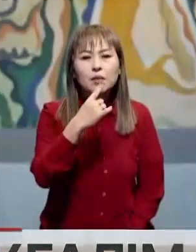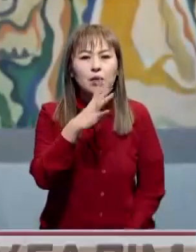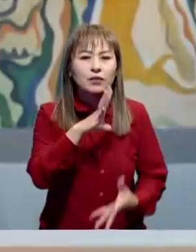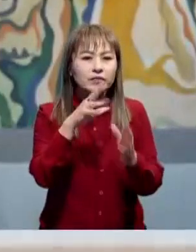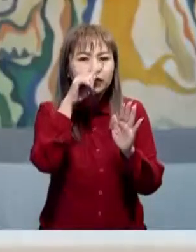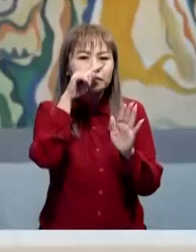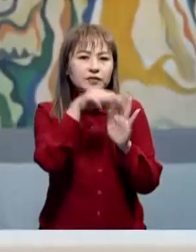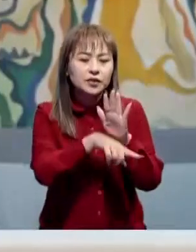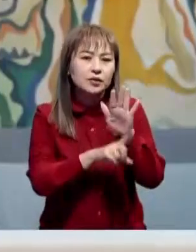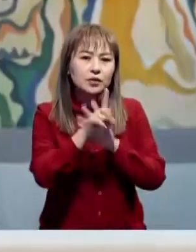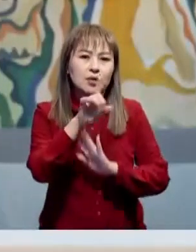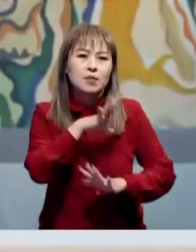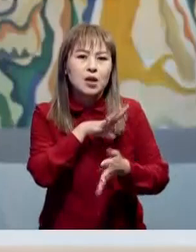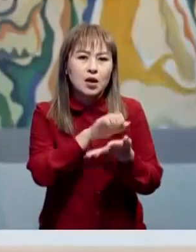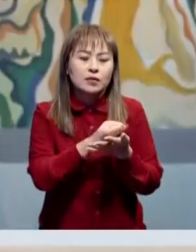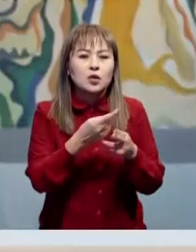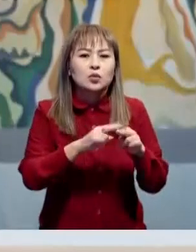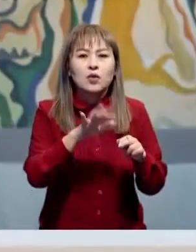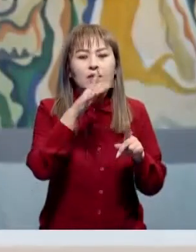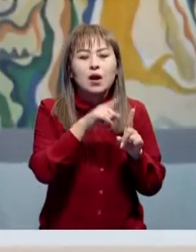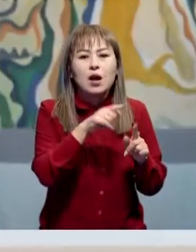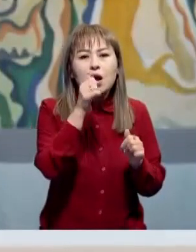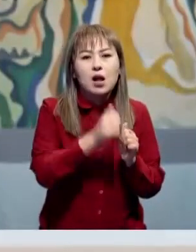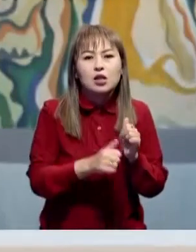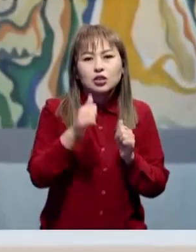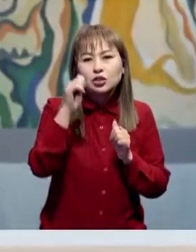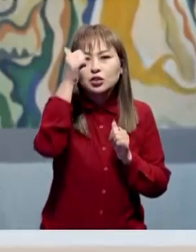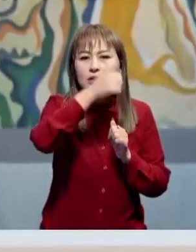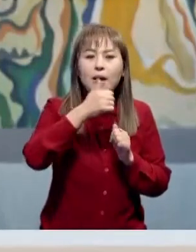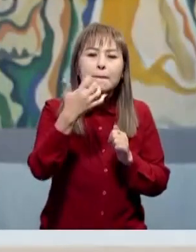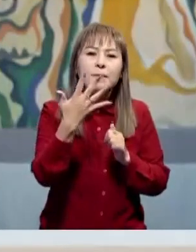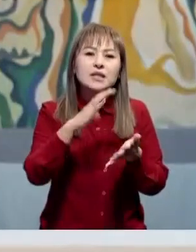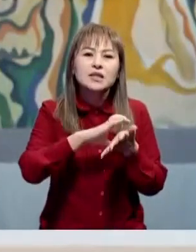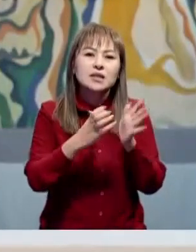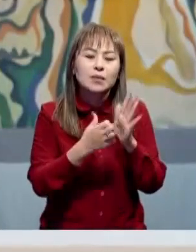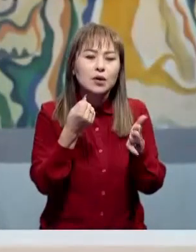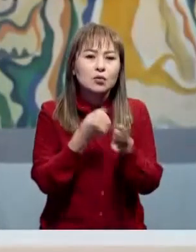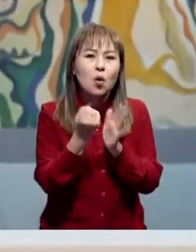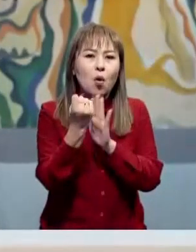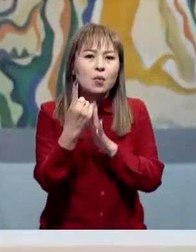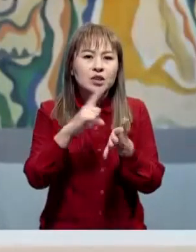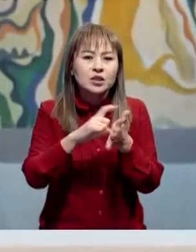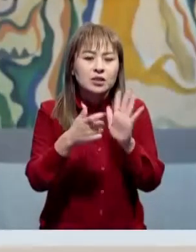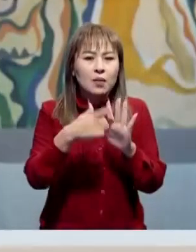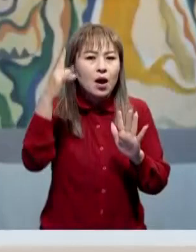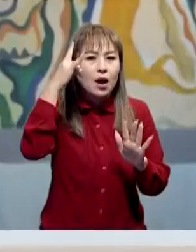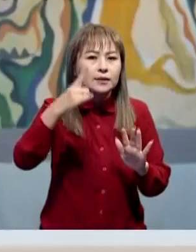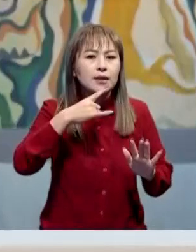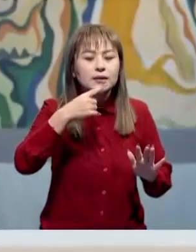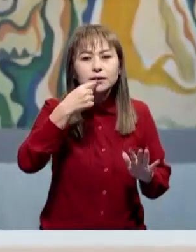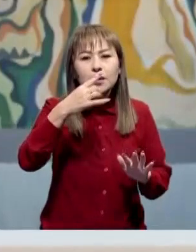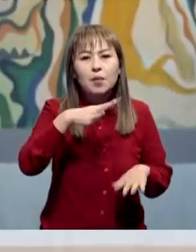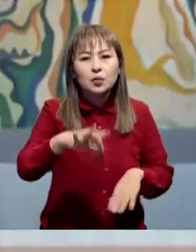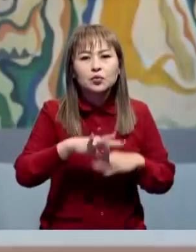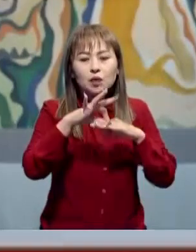айналса бастады. Сол жылдары әр жыл сайын 5-ші сыныптан бастап 11-ші сыныпқа дейін қазақ тілі пәнінен